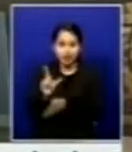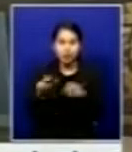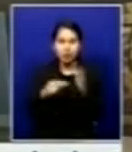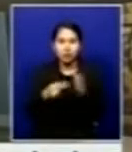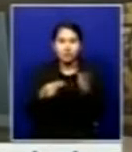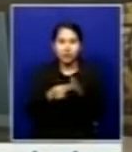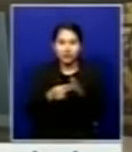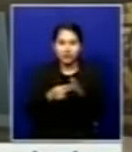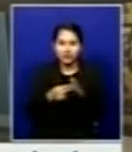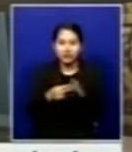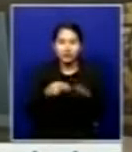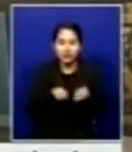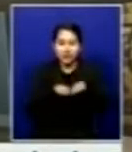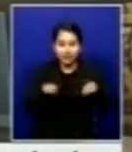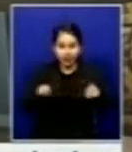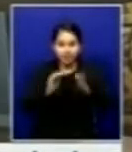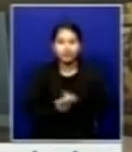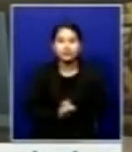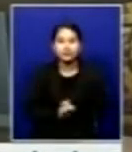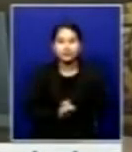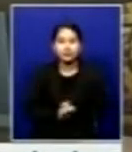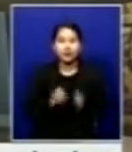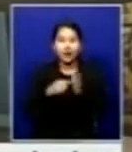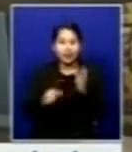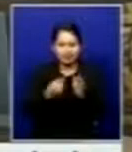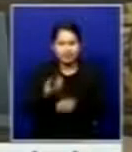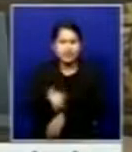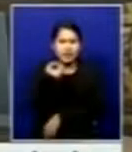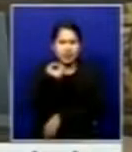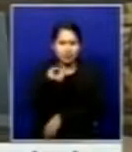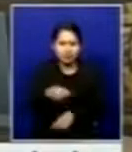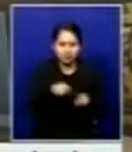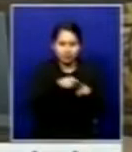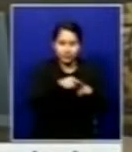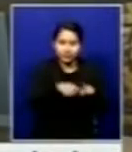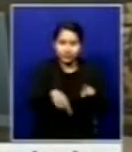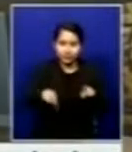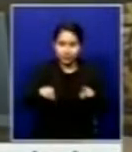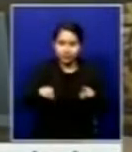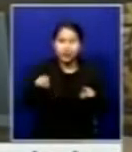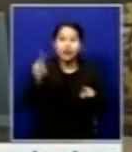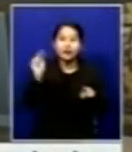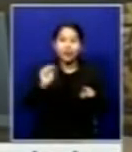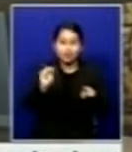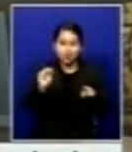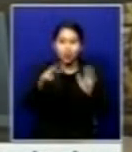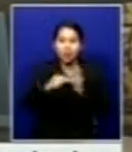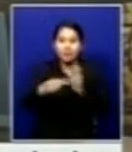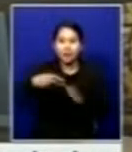คือต้นทุนที่ใช้ระยะแรกๆเนี่ยใช้น้อยมากครับเส้นสีน้ำเงินคือประโยชน์ที่